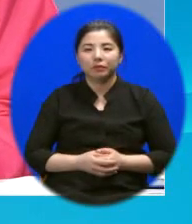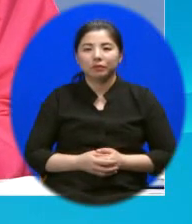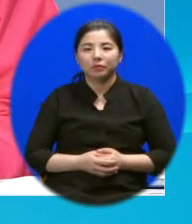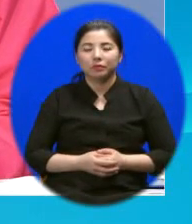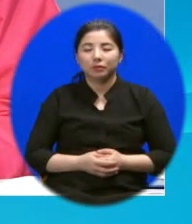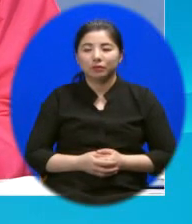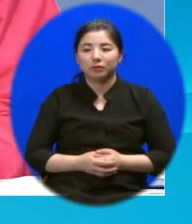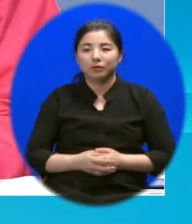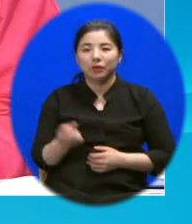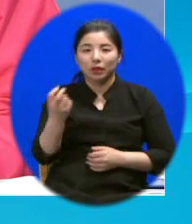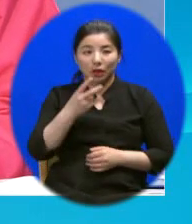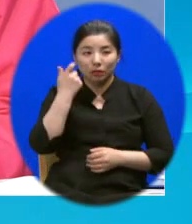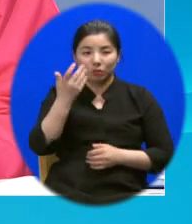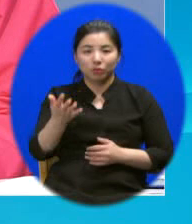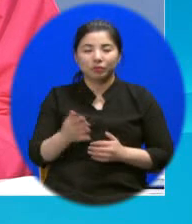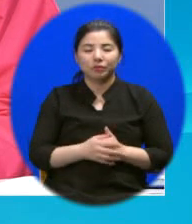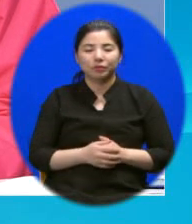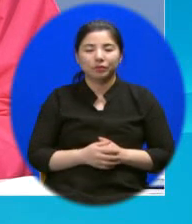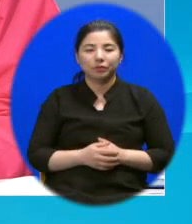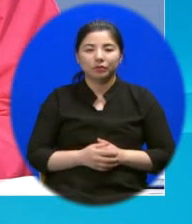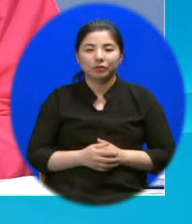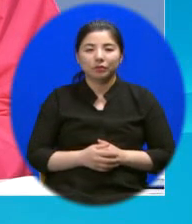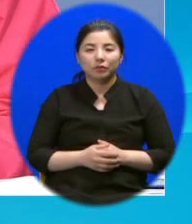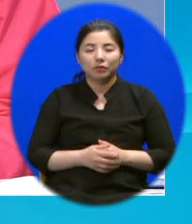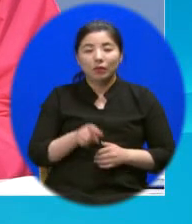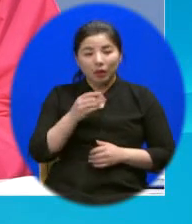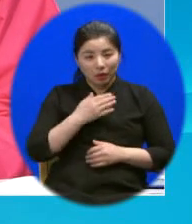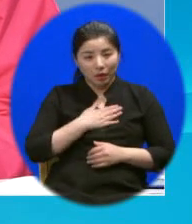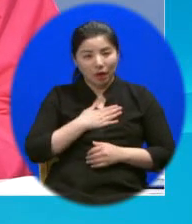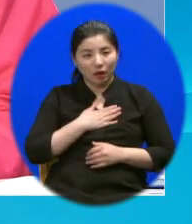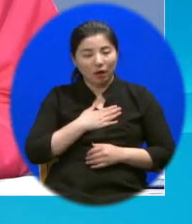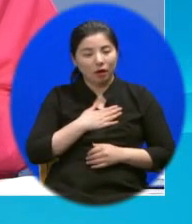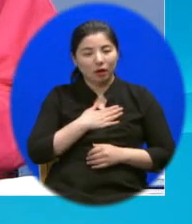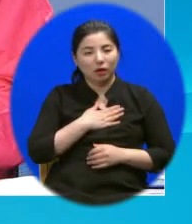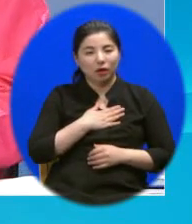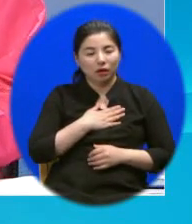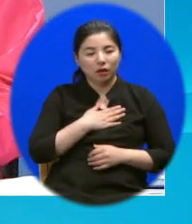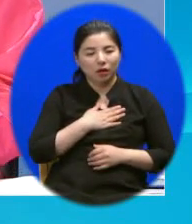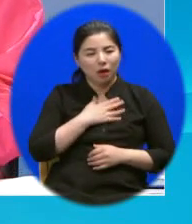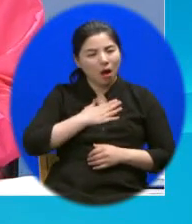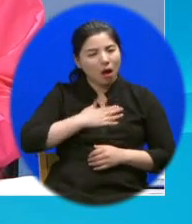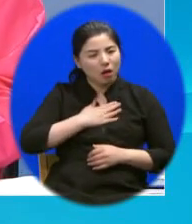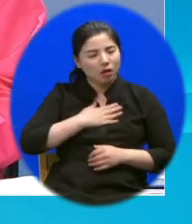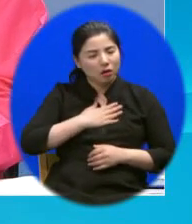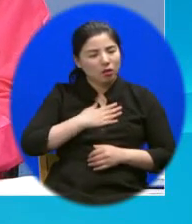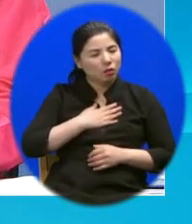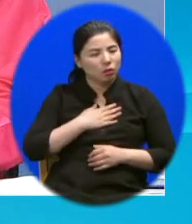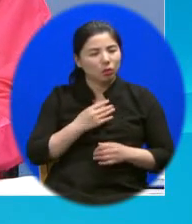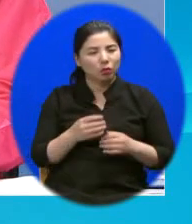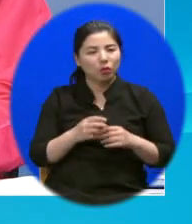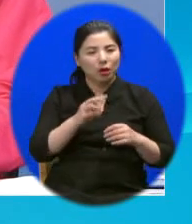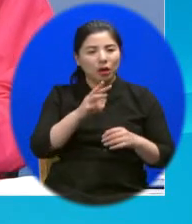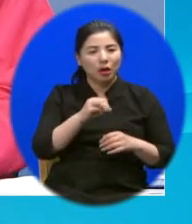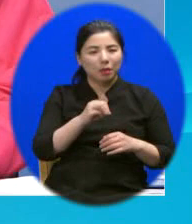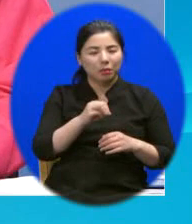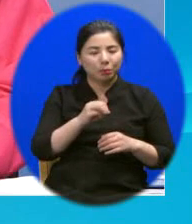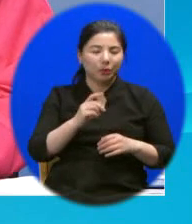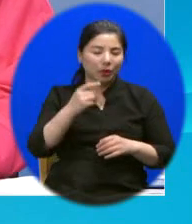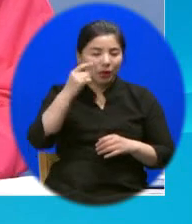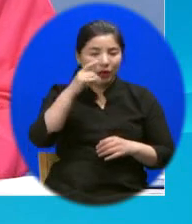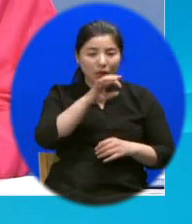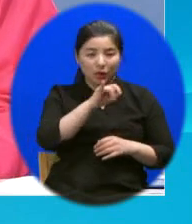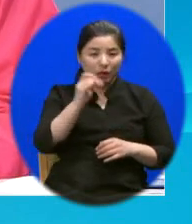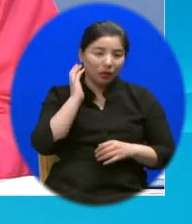네 가지 보충 질문 하시면 됩니다 예 그 제가 말기에는 mb 정부 시절에